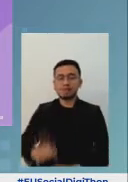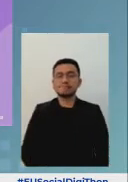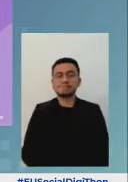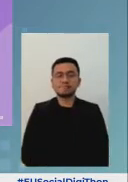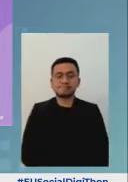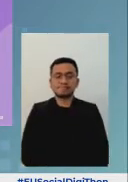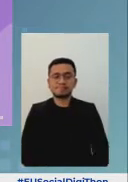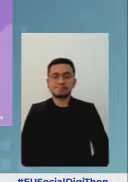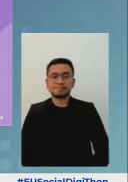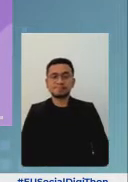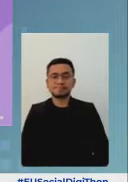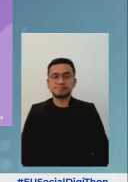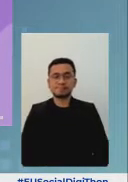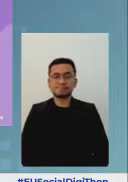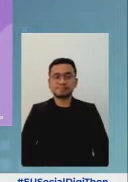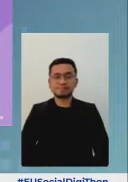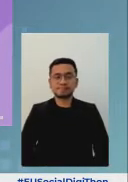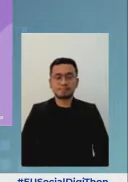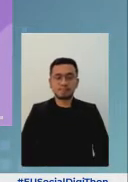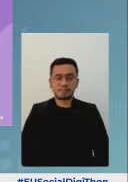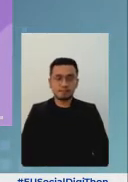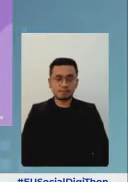Next. Nah,